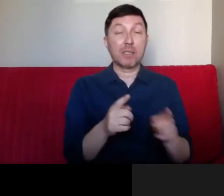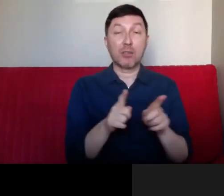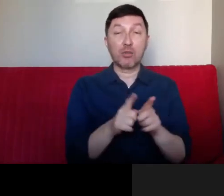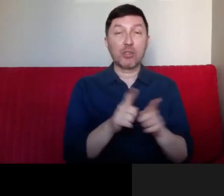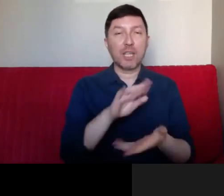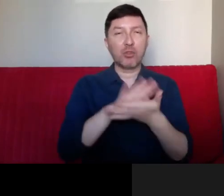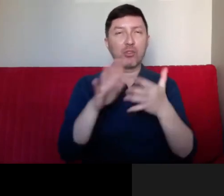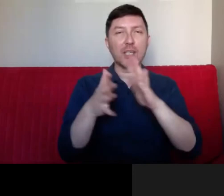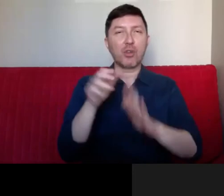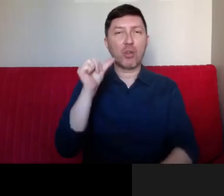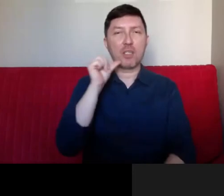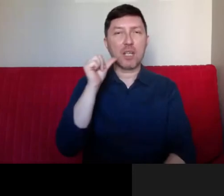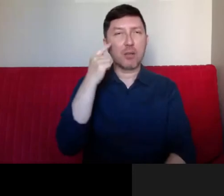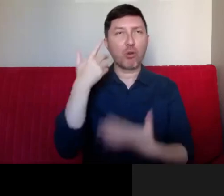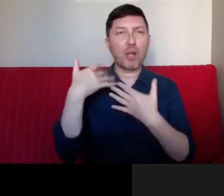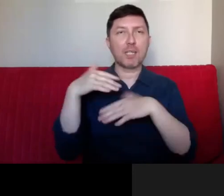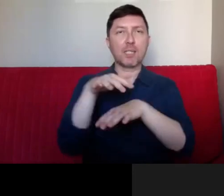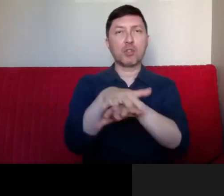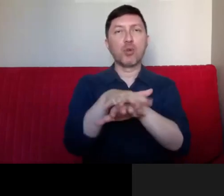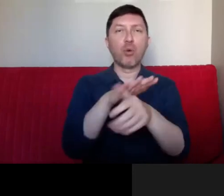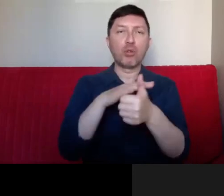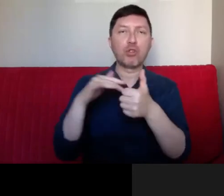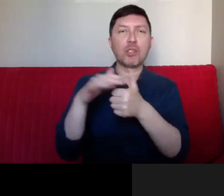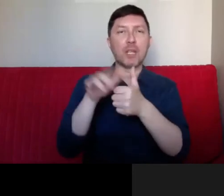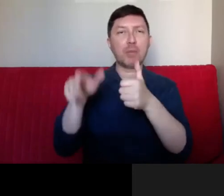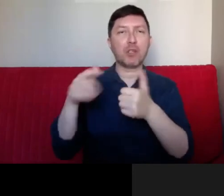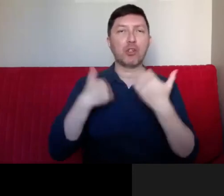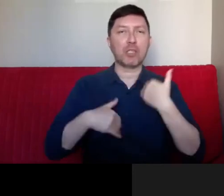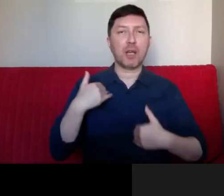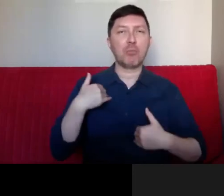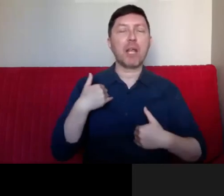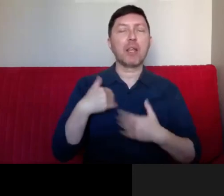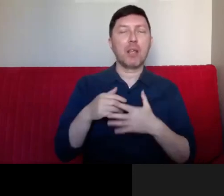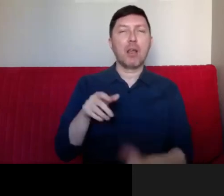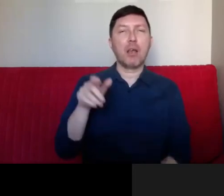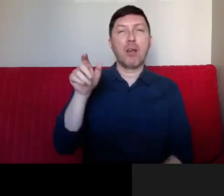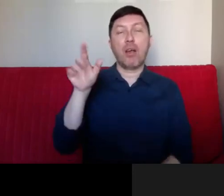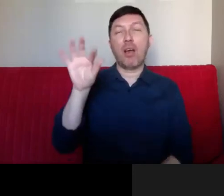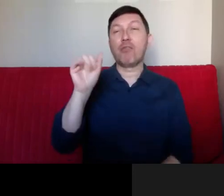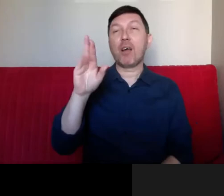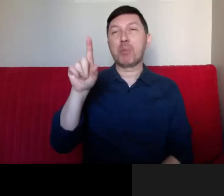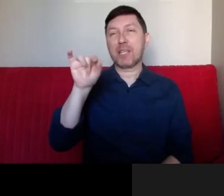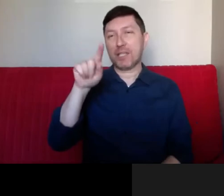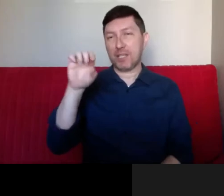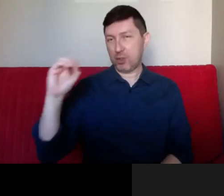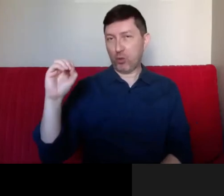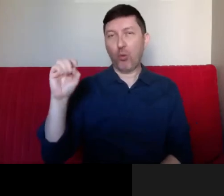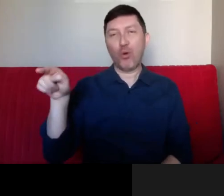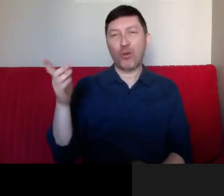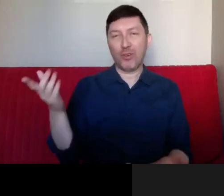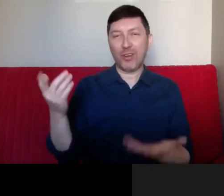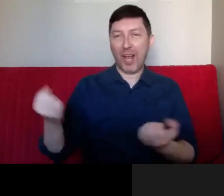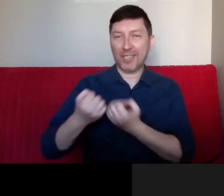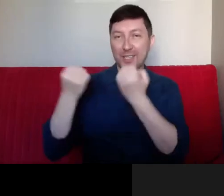italienne de réinsertion sociale des personnes handicapées que préside Fabrizio Fea, qui est notre